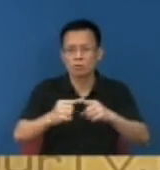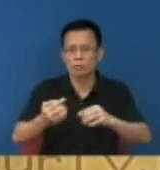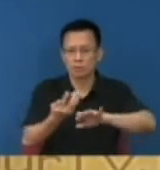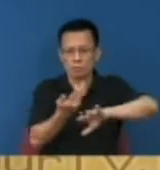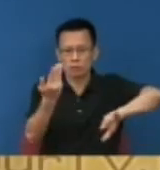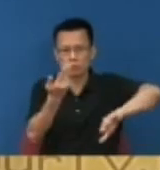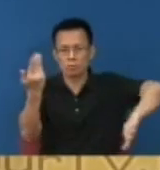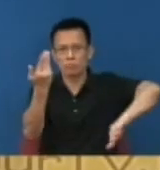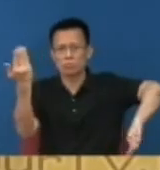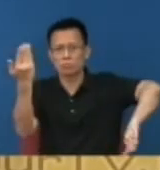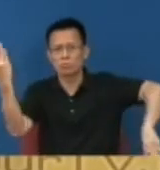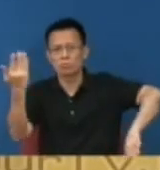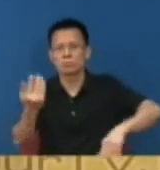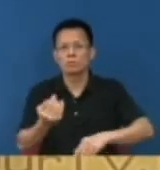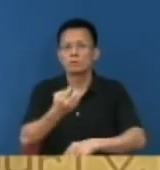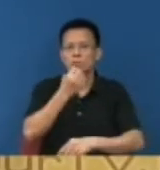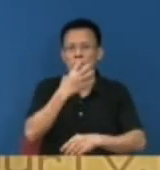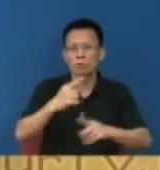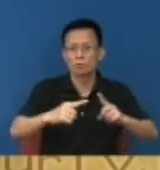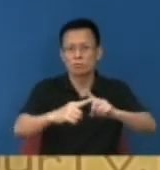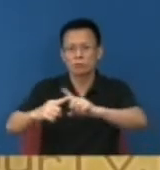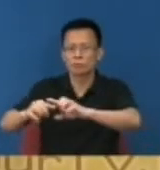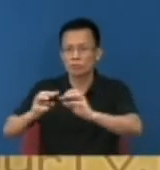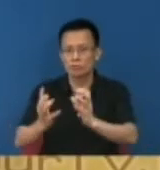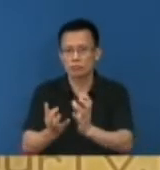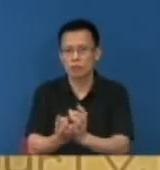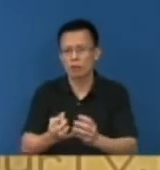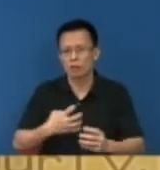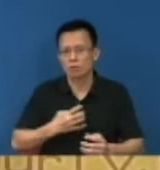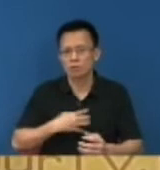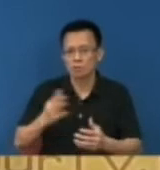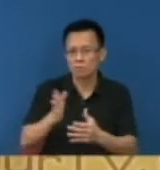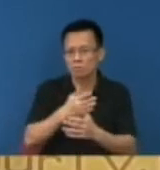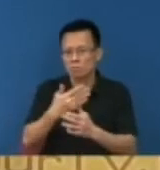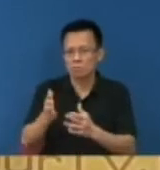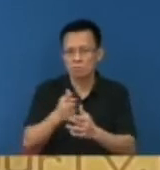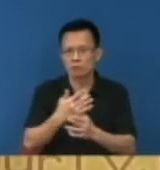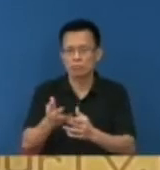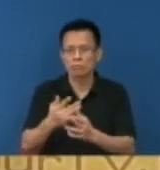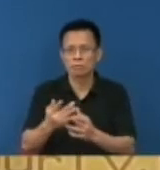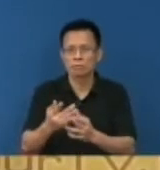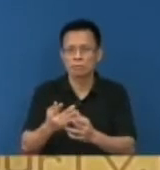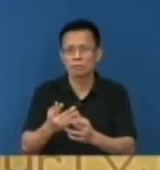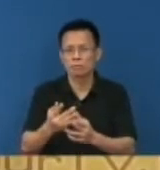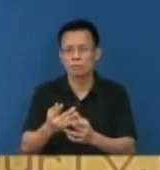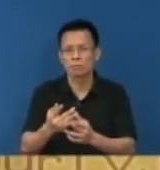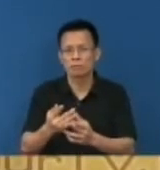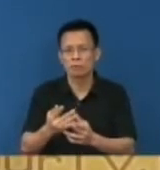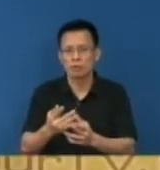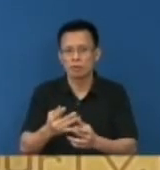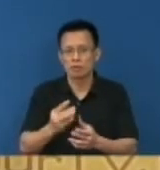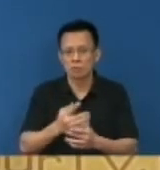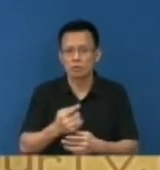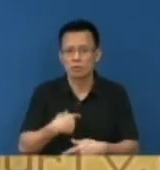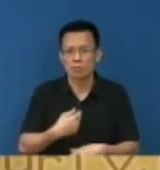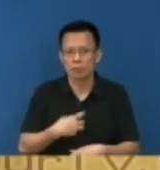喺香港嘅社會泛民主派裏邊，我覺得個分化已經係不可避免。而最令我